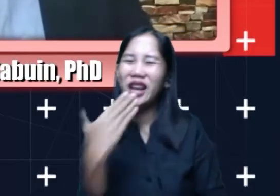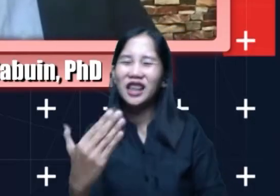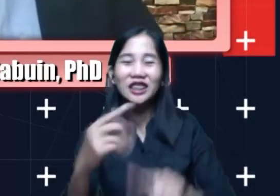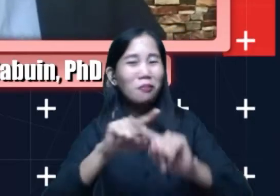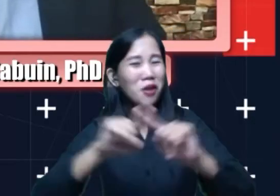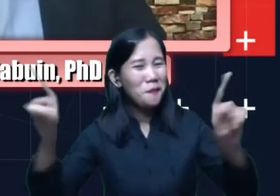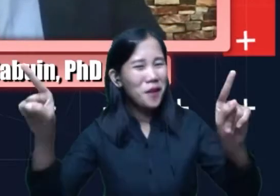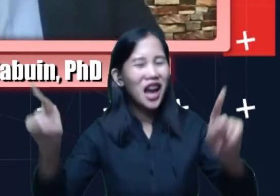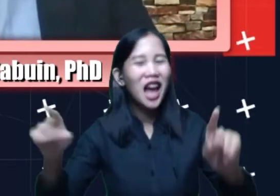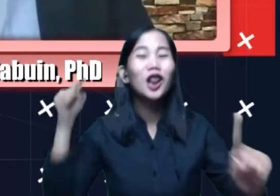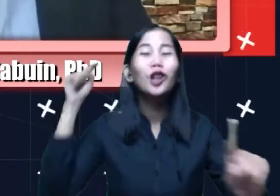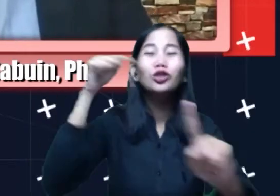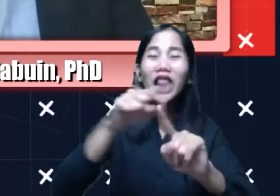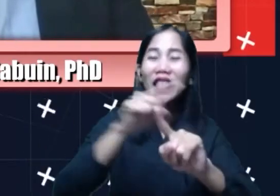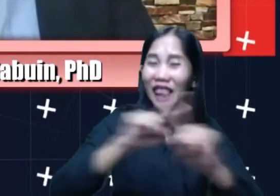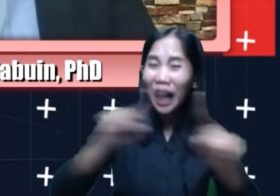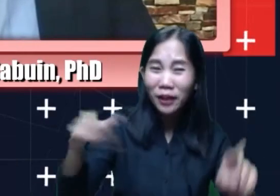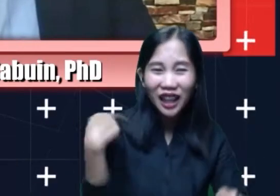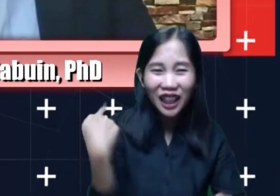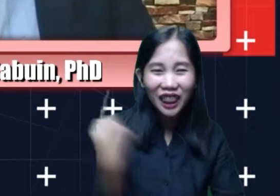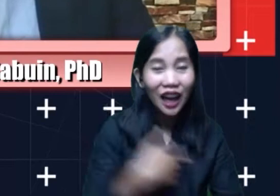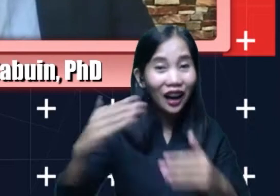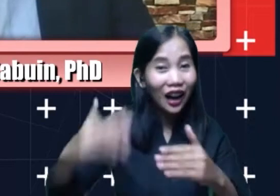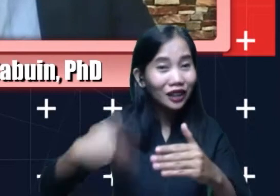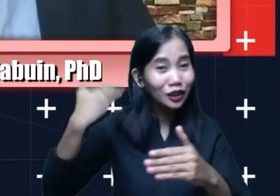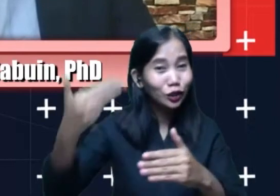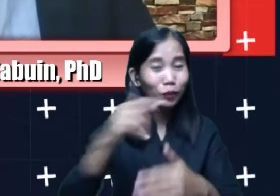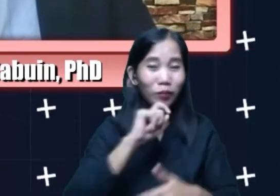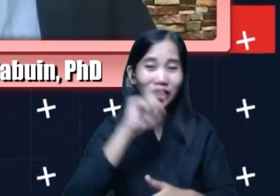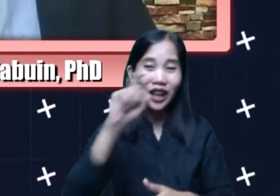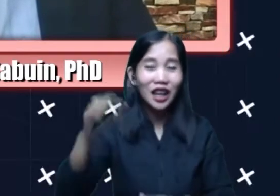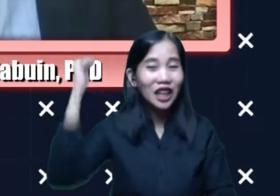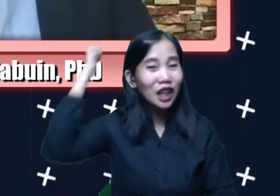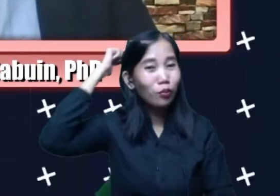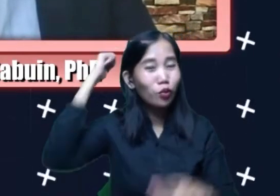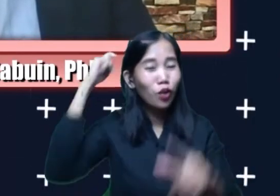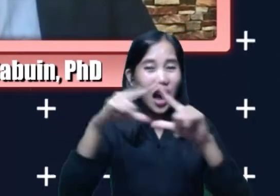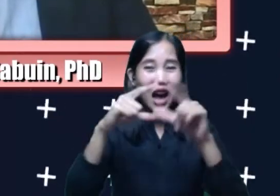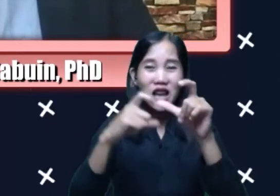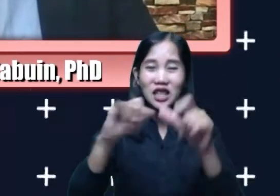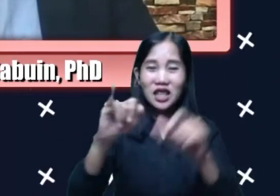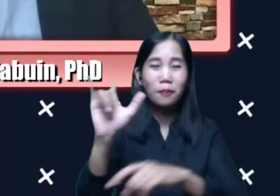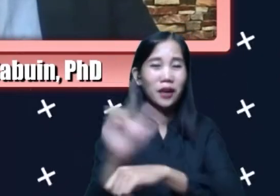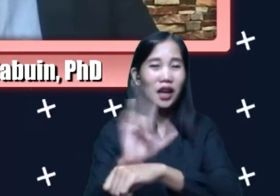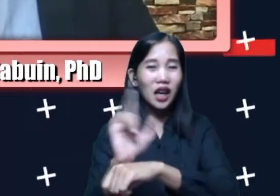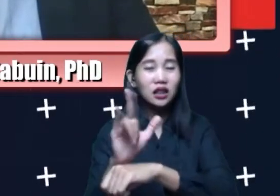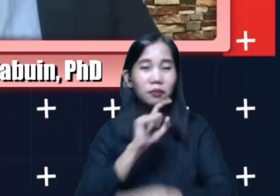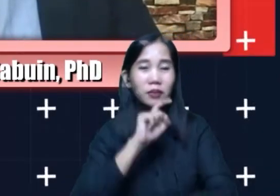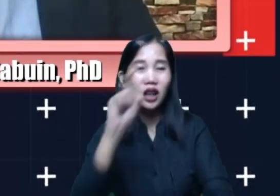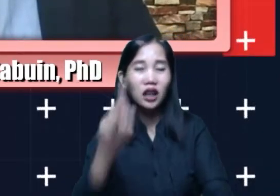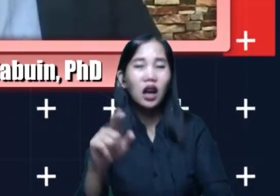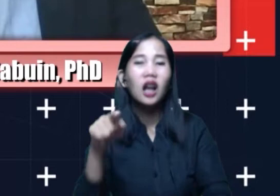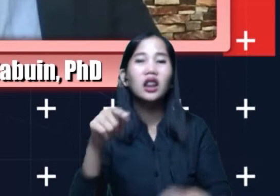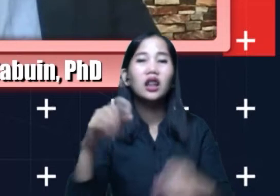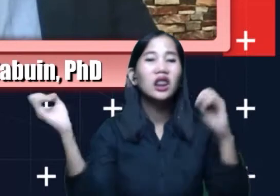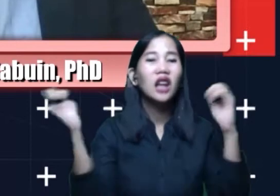Apa alasan yang menguatkan untuk memberikan perpuluhan ke perbendaharaan daerah langsung, tidak